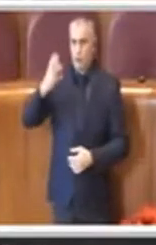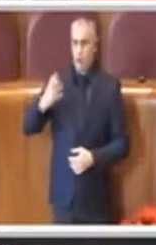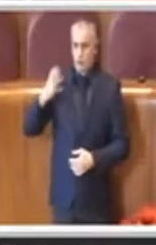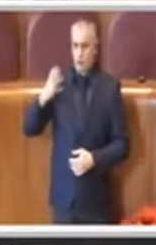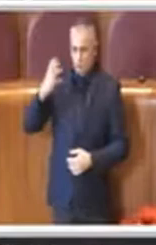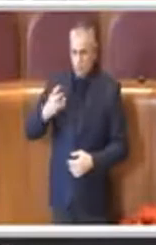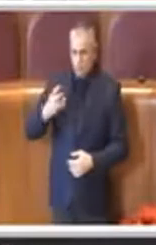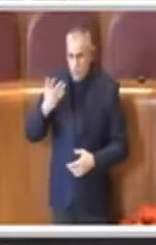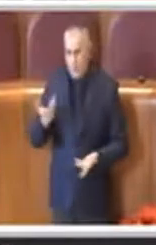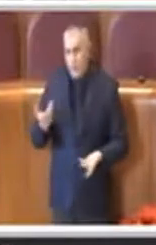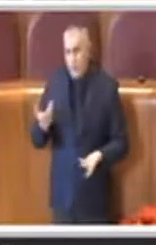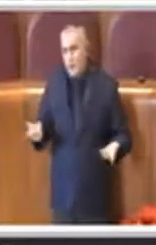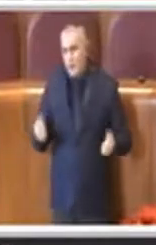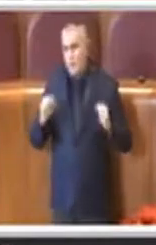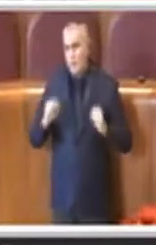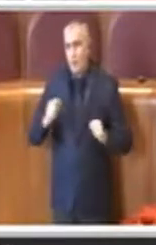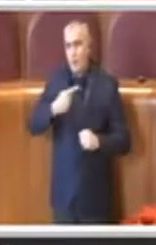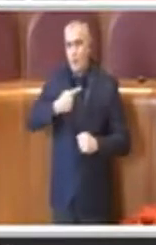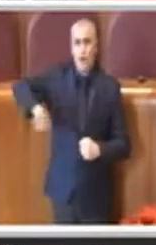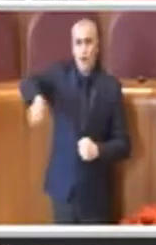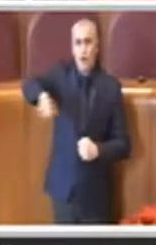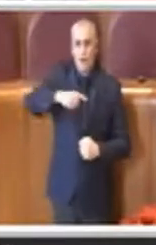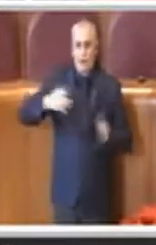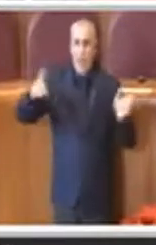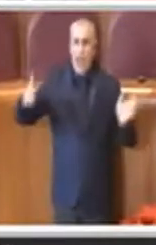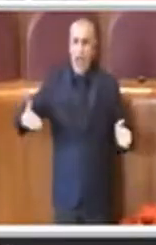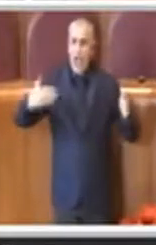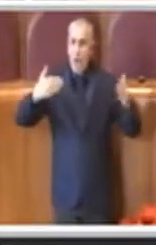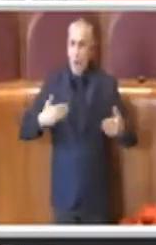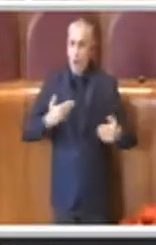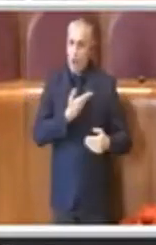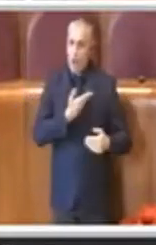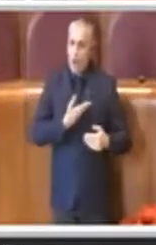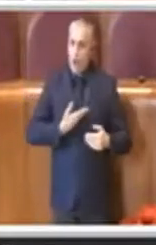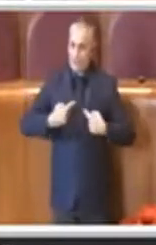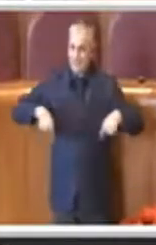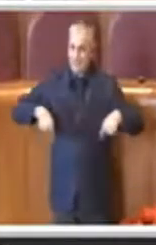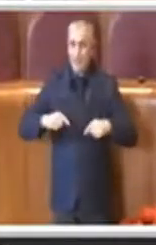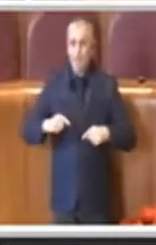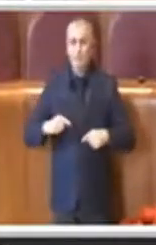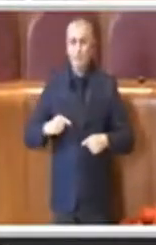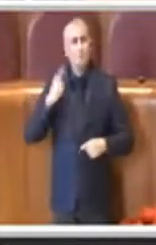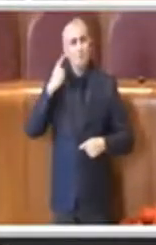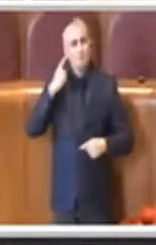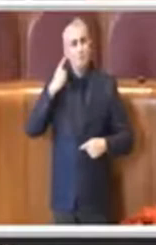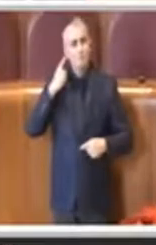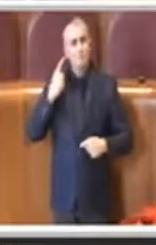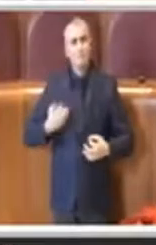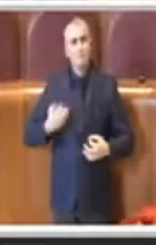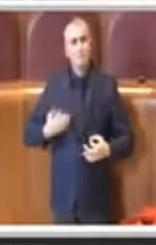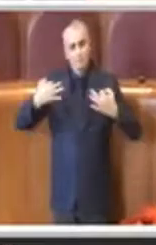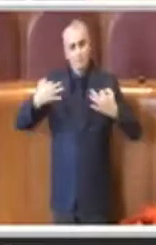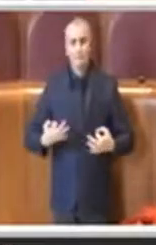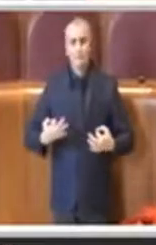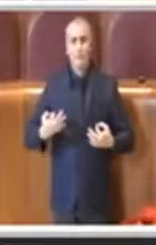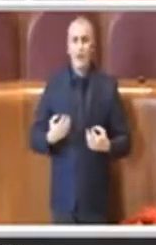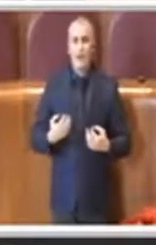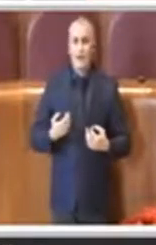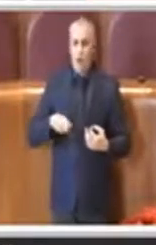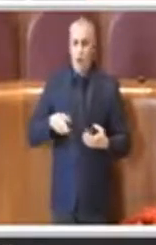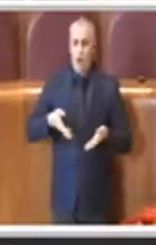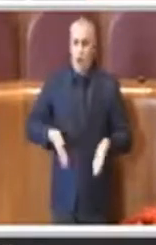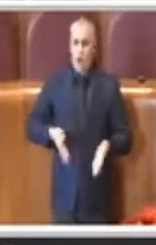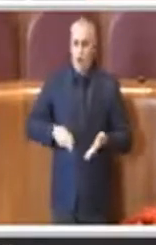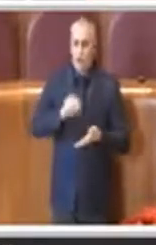e debba far sentire l'Aula convinta di votare questa delibera di oggi